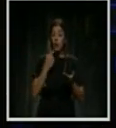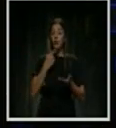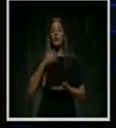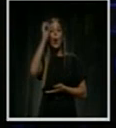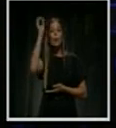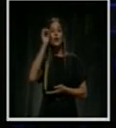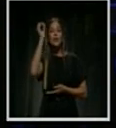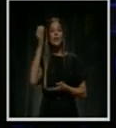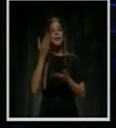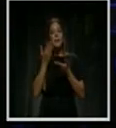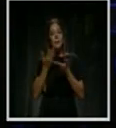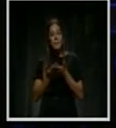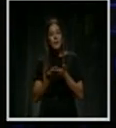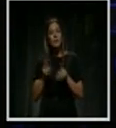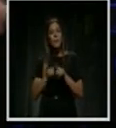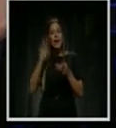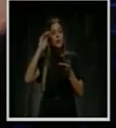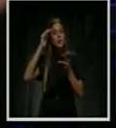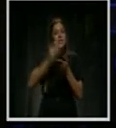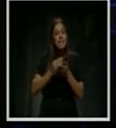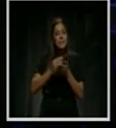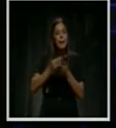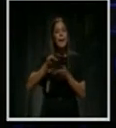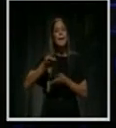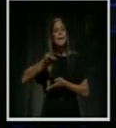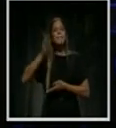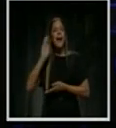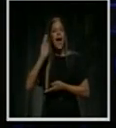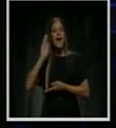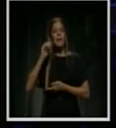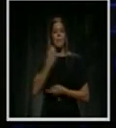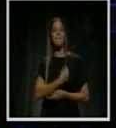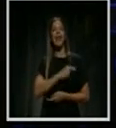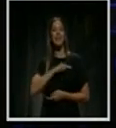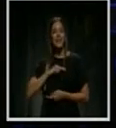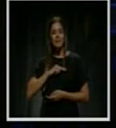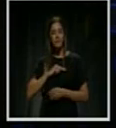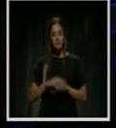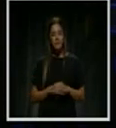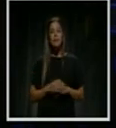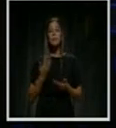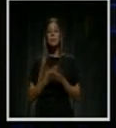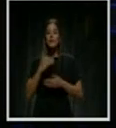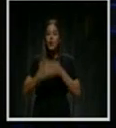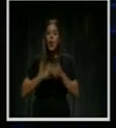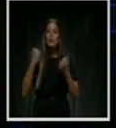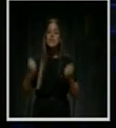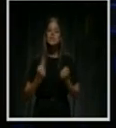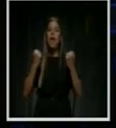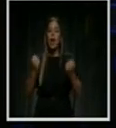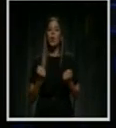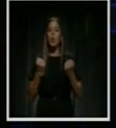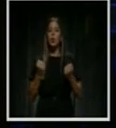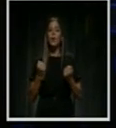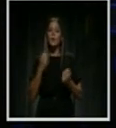nibqgħu insalvaw il-każini Maltin u dak huwa meta aħna naħdmu flimkien kemm nistgħu nibqgħu nsaħħu is-suċċess